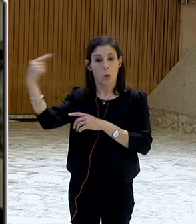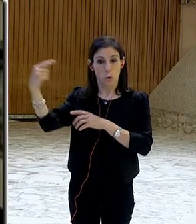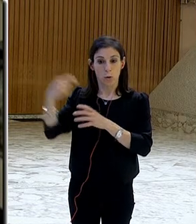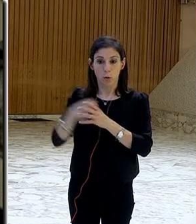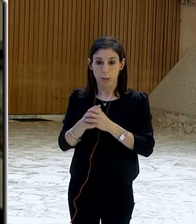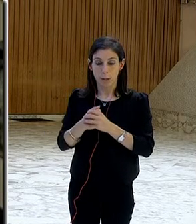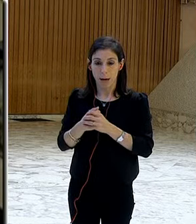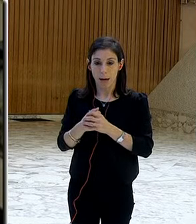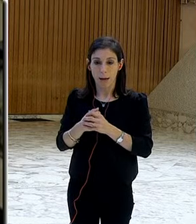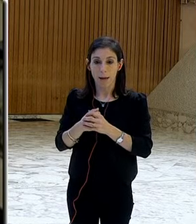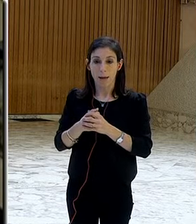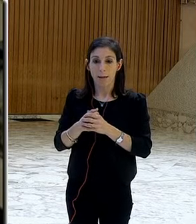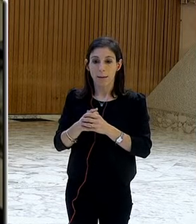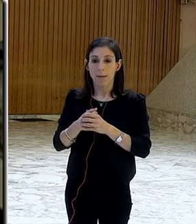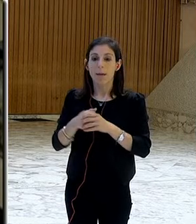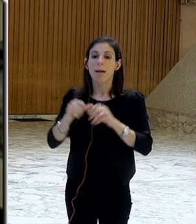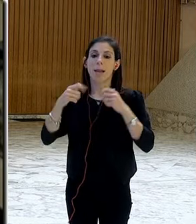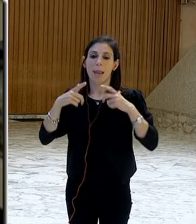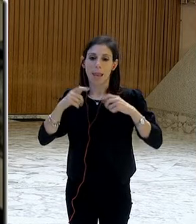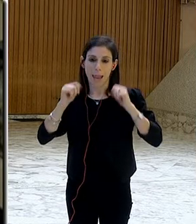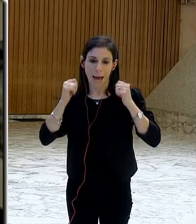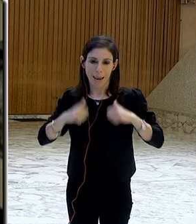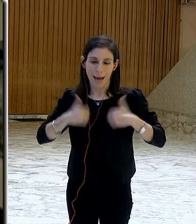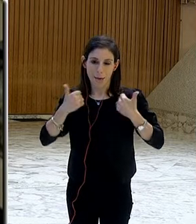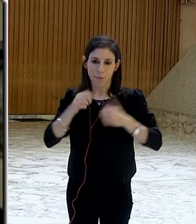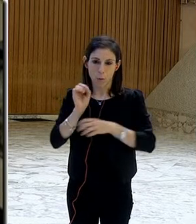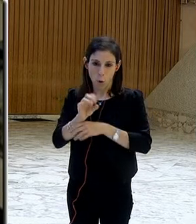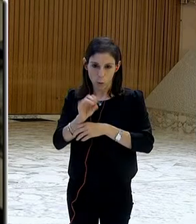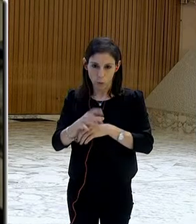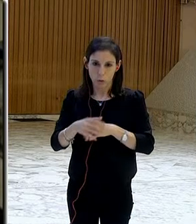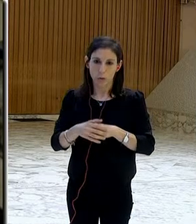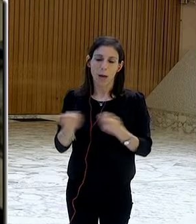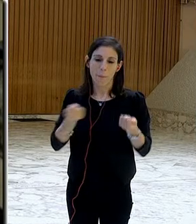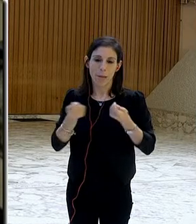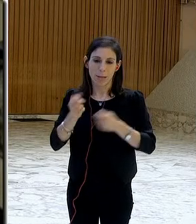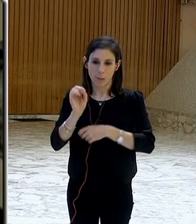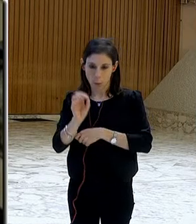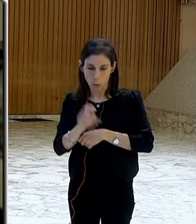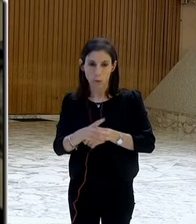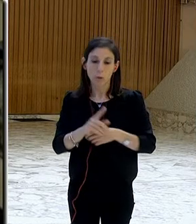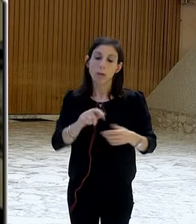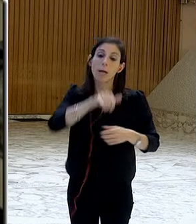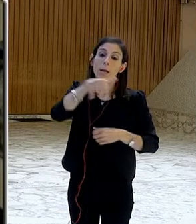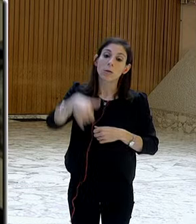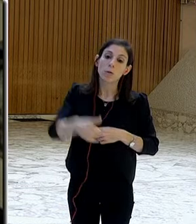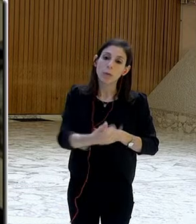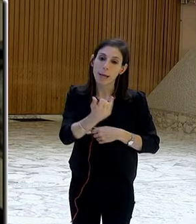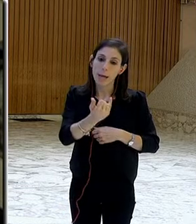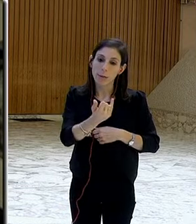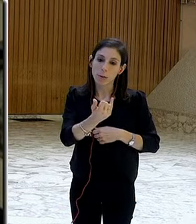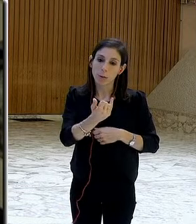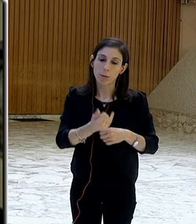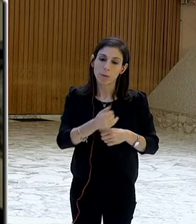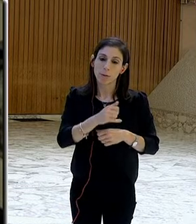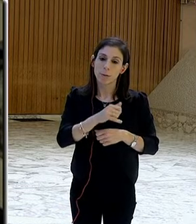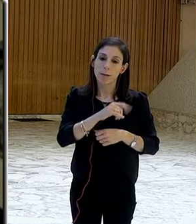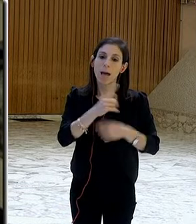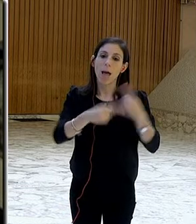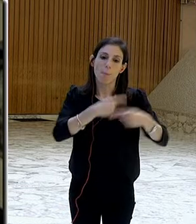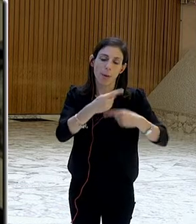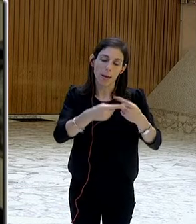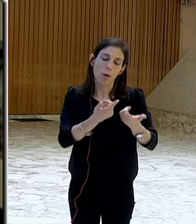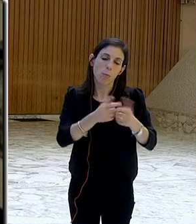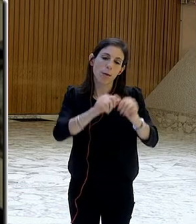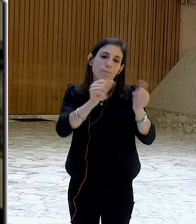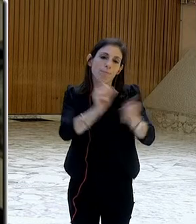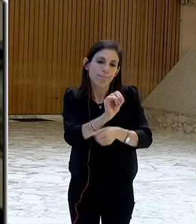life coach e marriage coach. Jeannette è life coach, marriage coach e parental